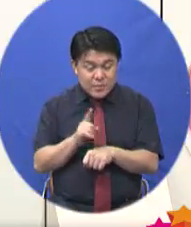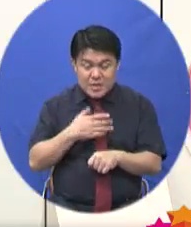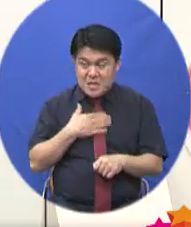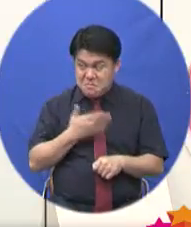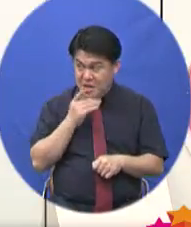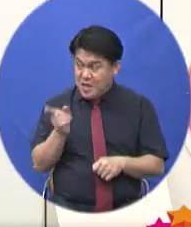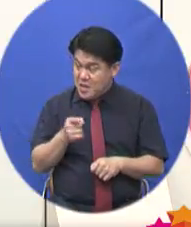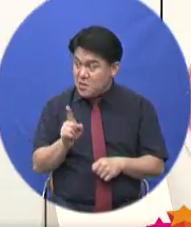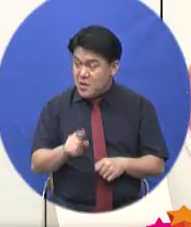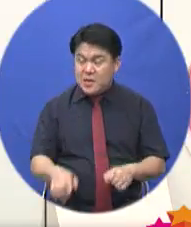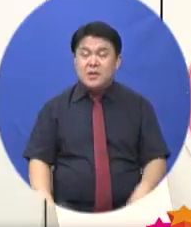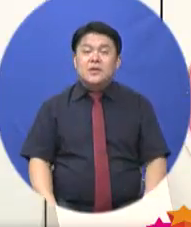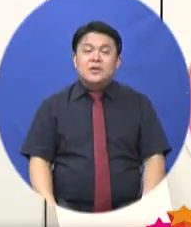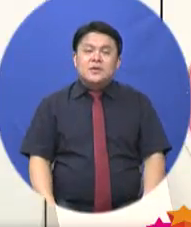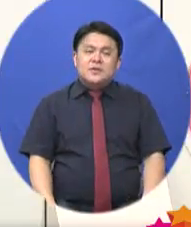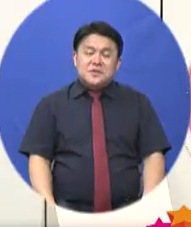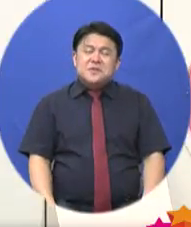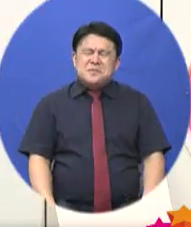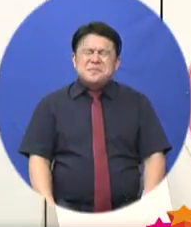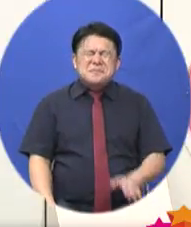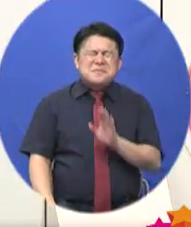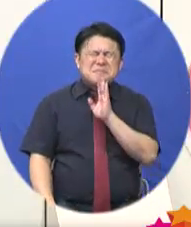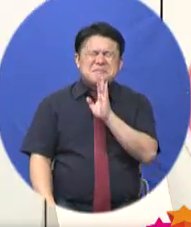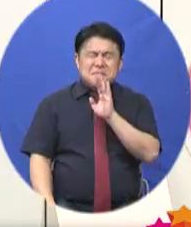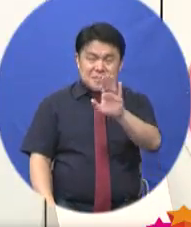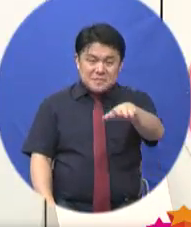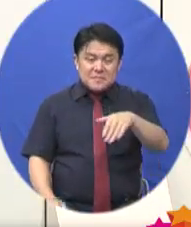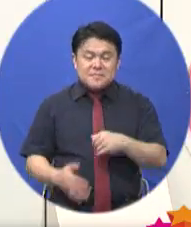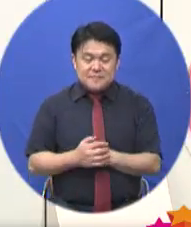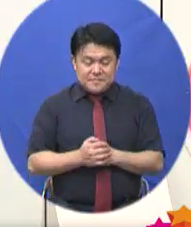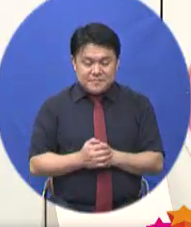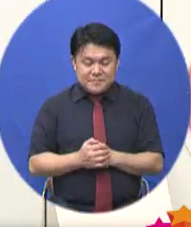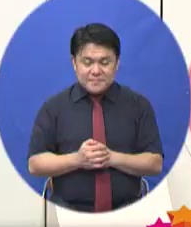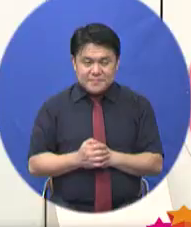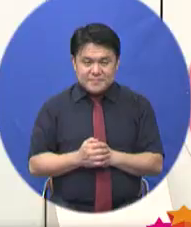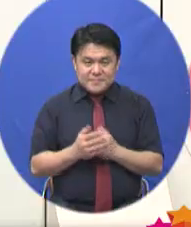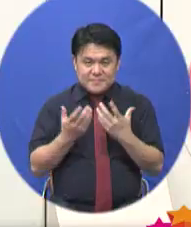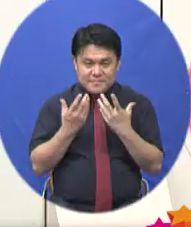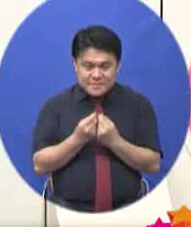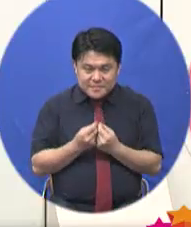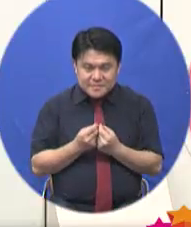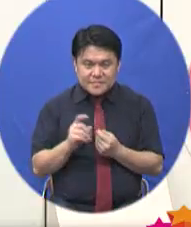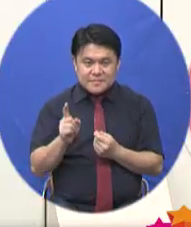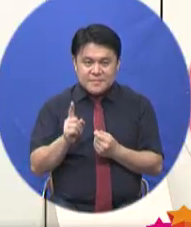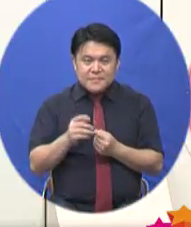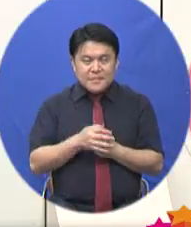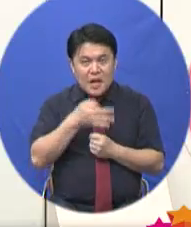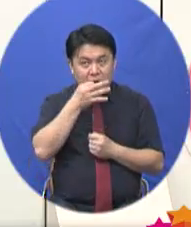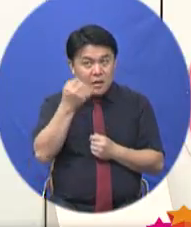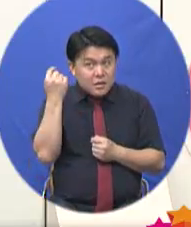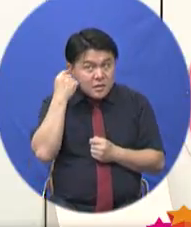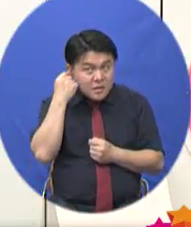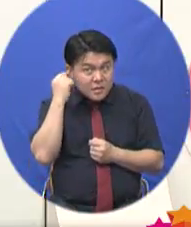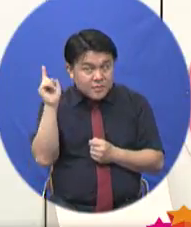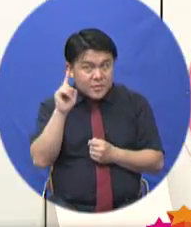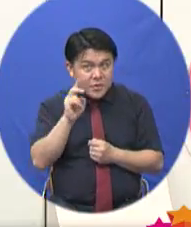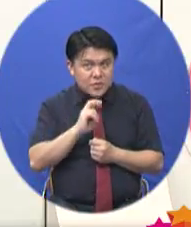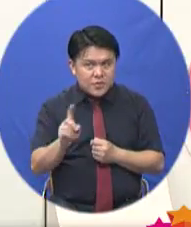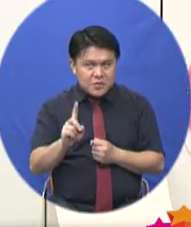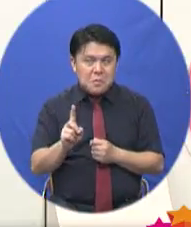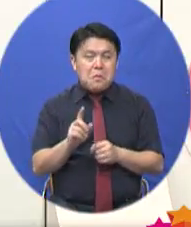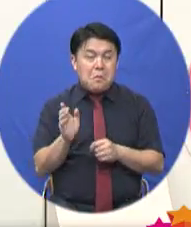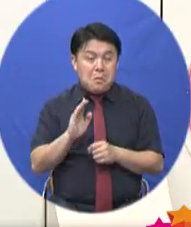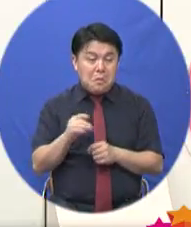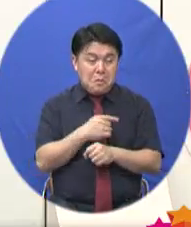거 느낌이 옵니까? 어떠세요? 그렇죠. 네. 네, 이제 말하는 목소리 네. 그거 가지고도 노래를